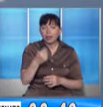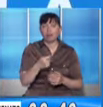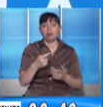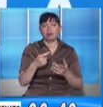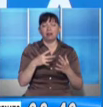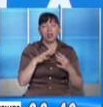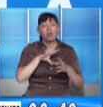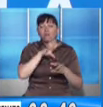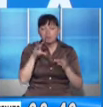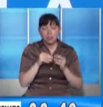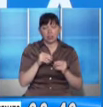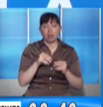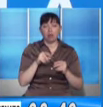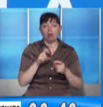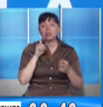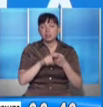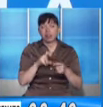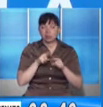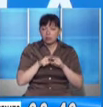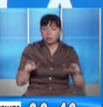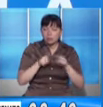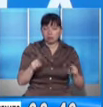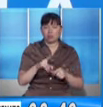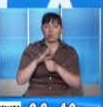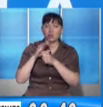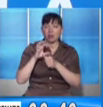de promovarea discursului de ură,